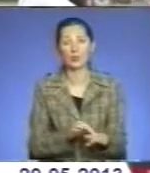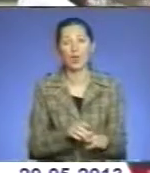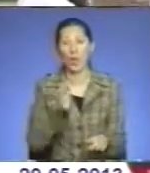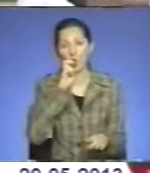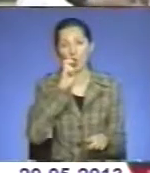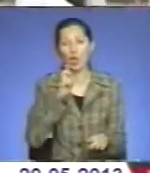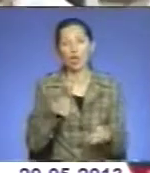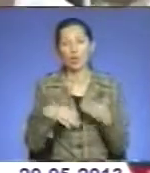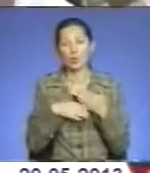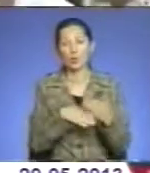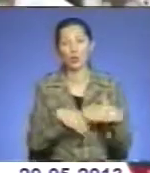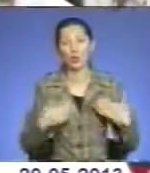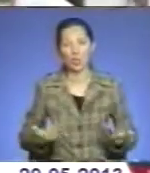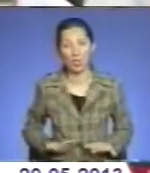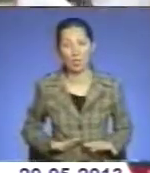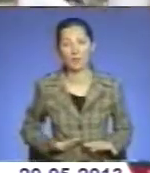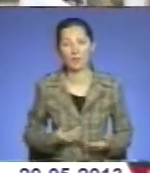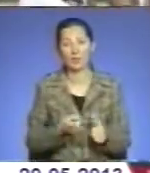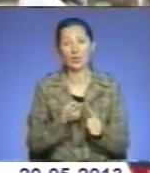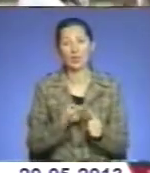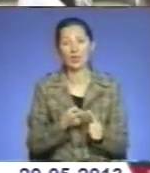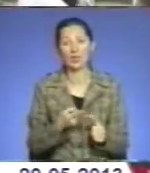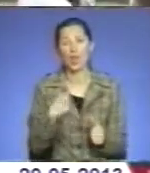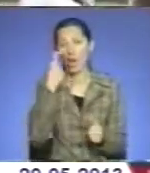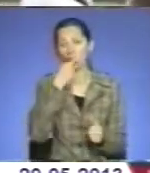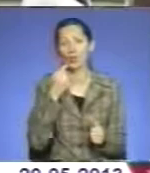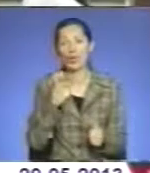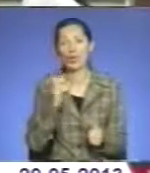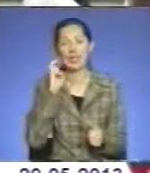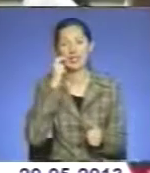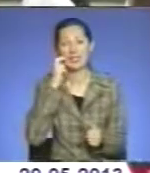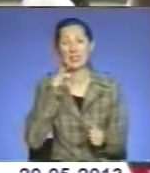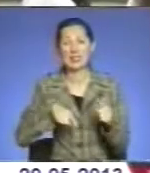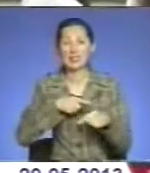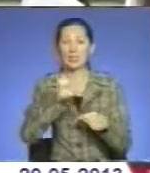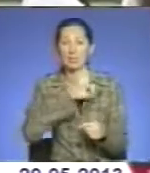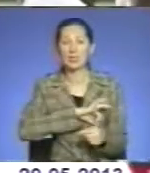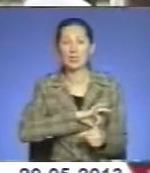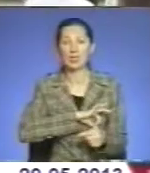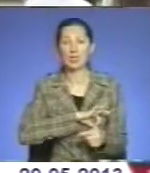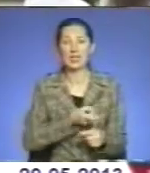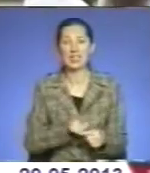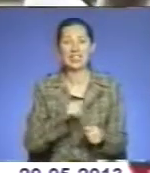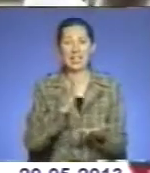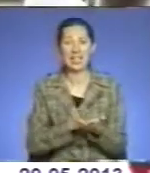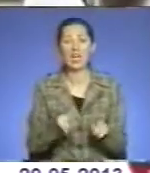розгульний спосіб життя, ну, це може бути називається особи секс-бізнесу, це є